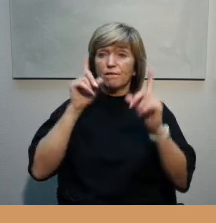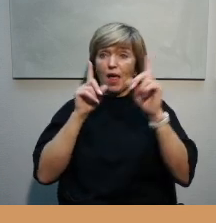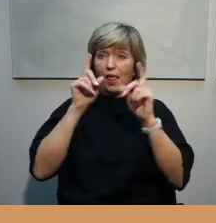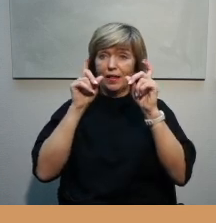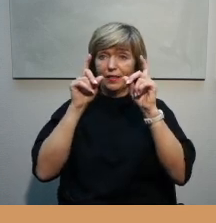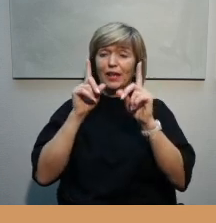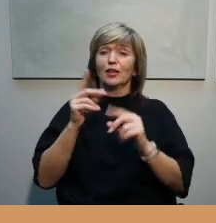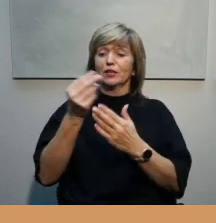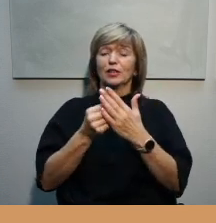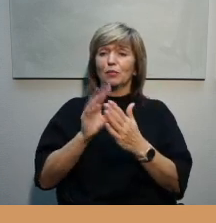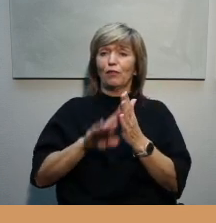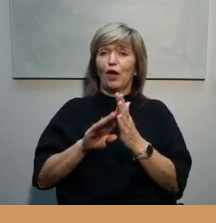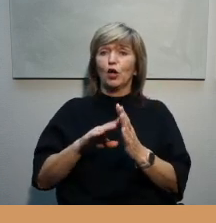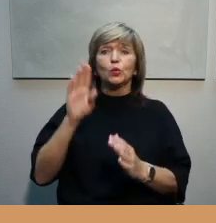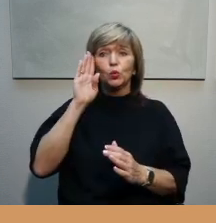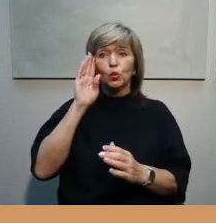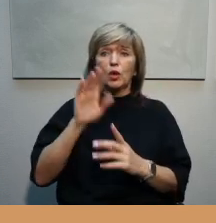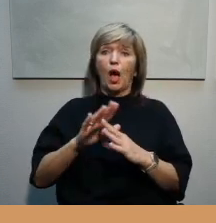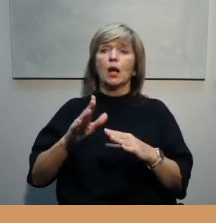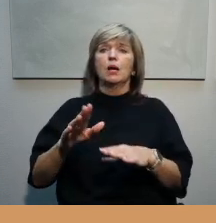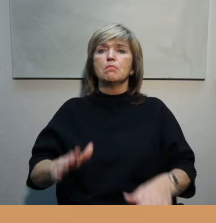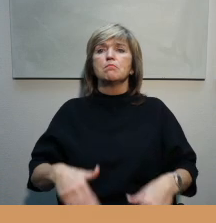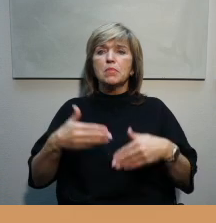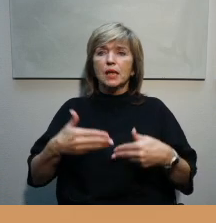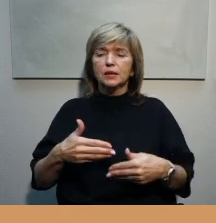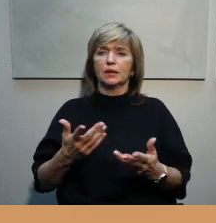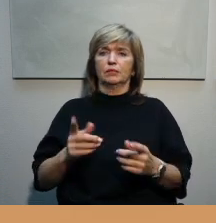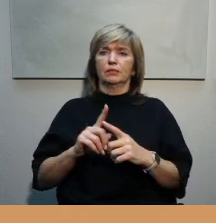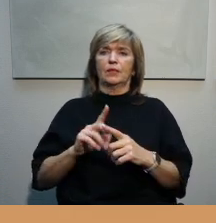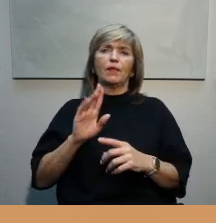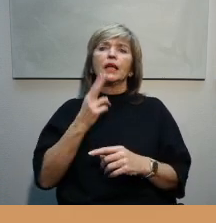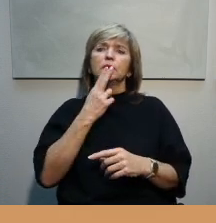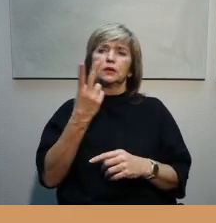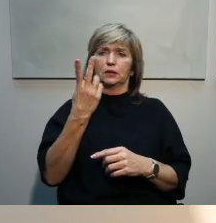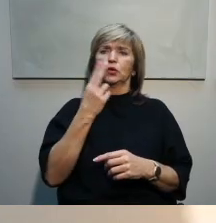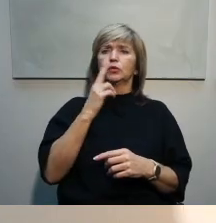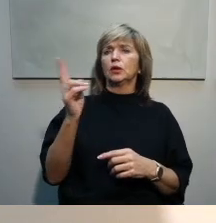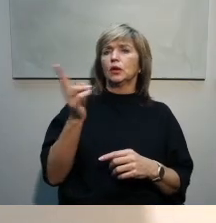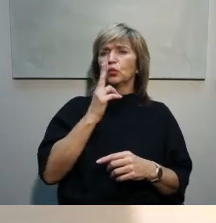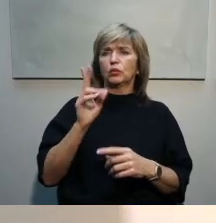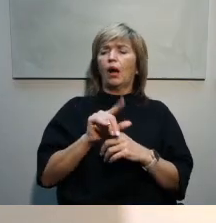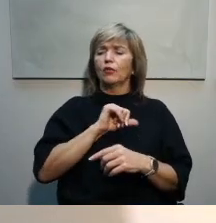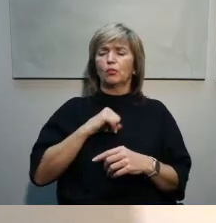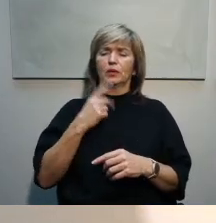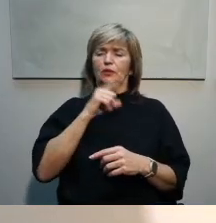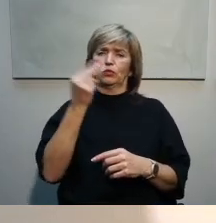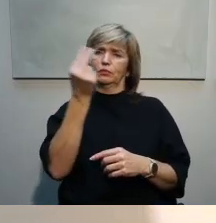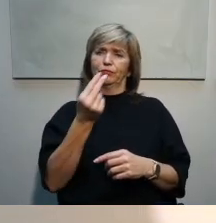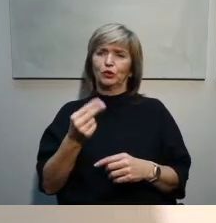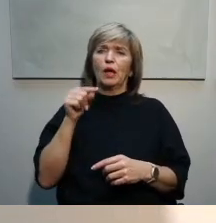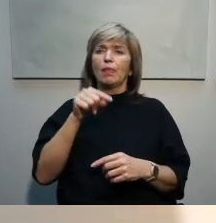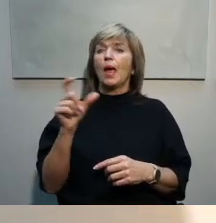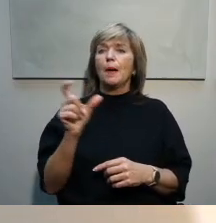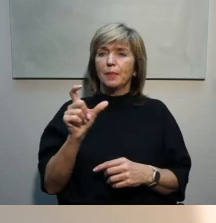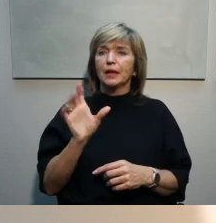sāk zīmēt vienkāršus puišus ar biksēm, vienalga kaut vai ar cigareti rokās, vienalga kā viņš sev vizualizē, tajā